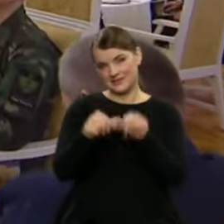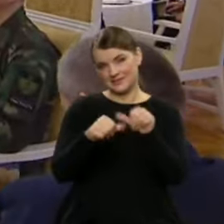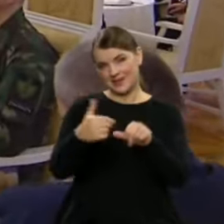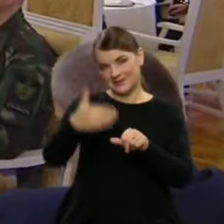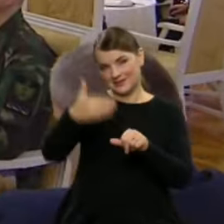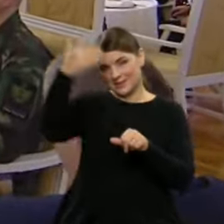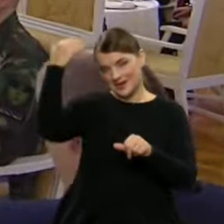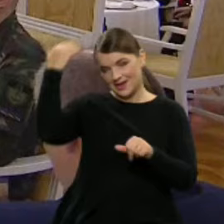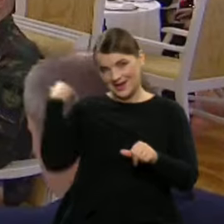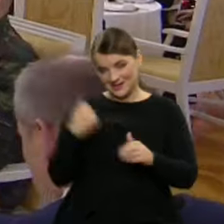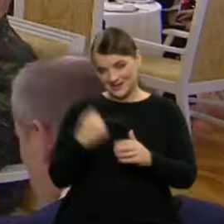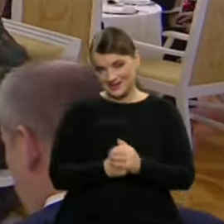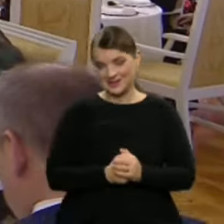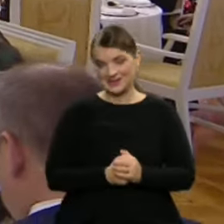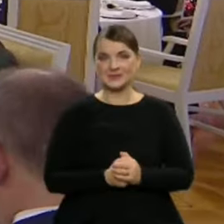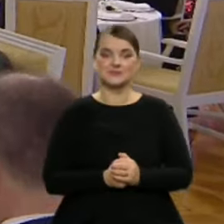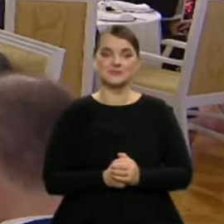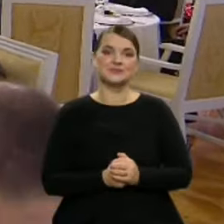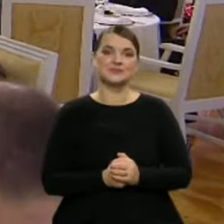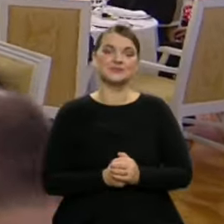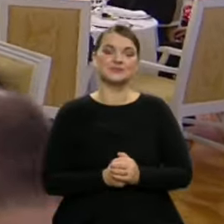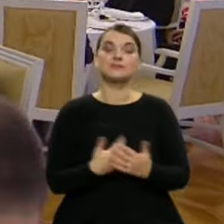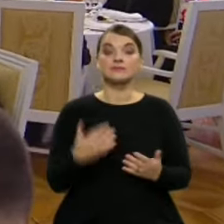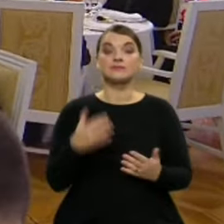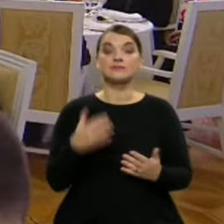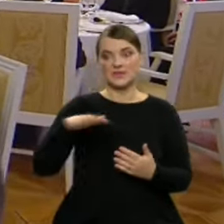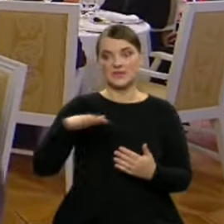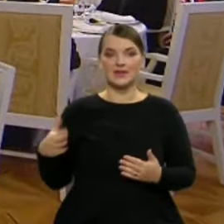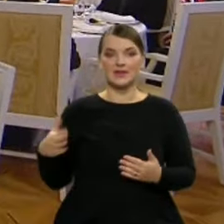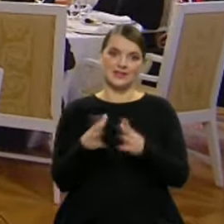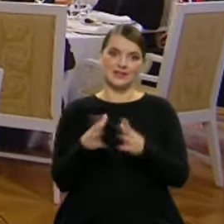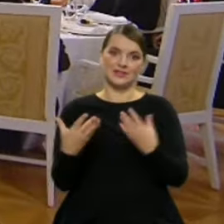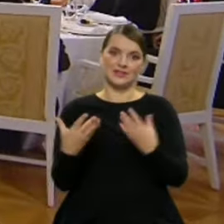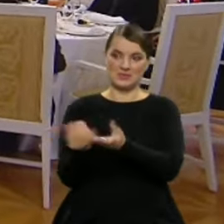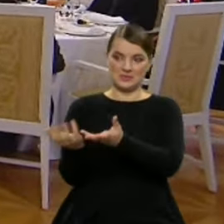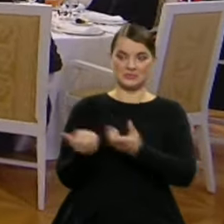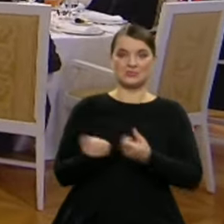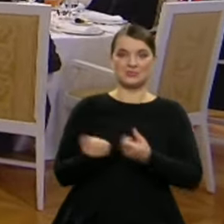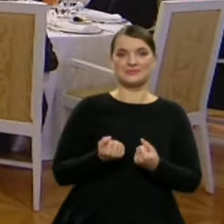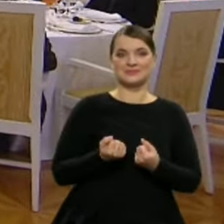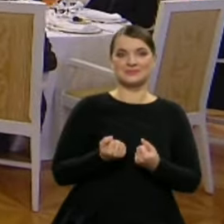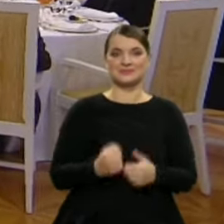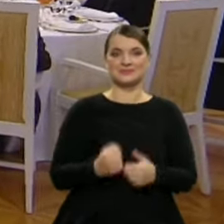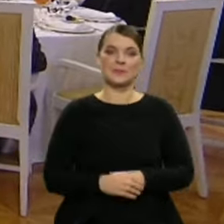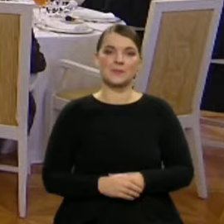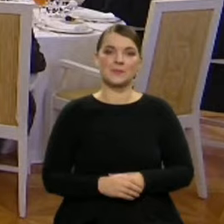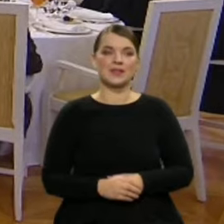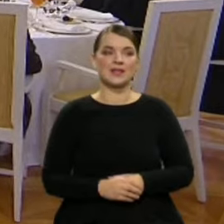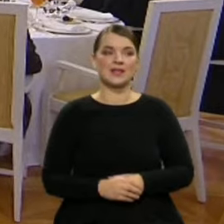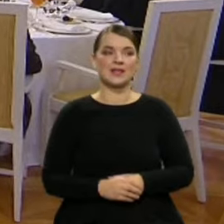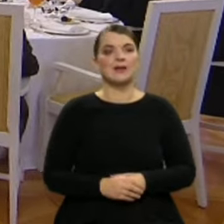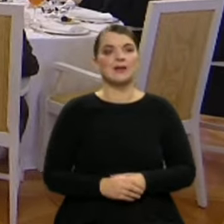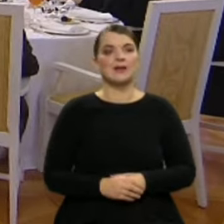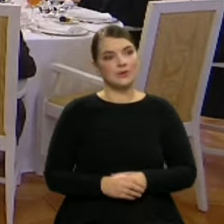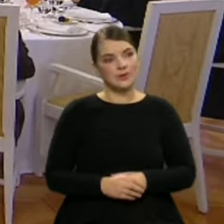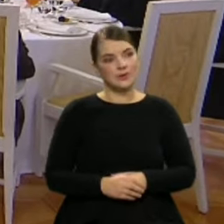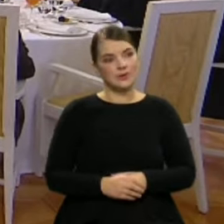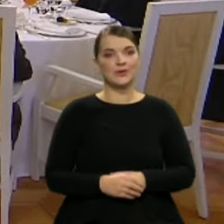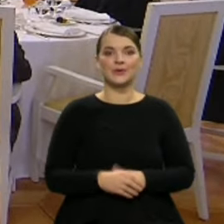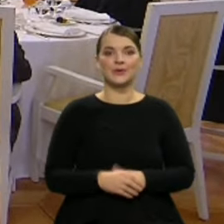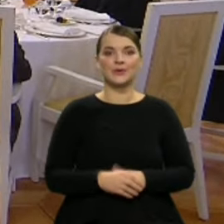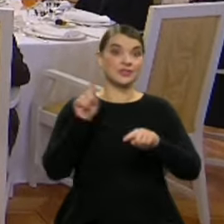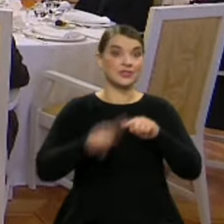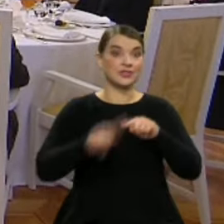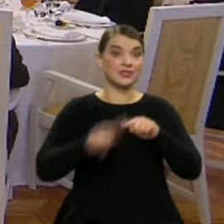jau beveik 4 ir taip vaikai pas mus atsirado. Aišku, buvo nelengva tapus